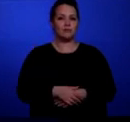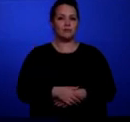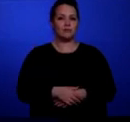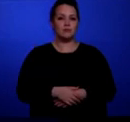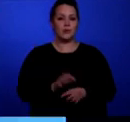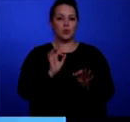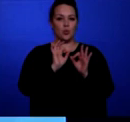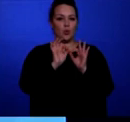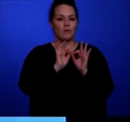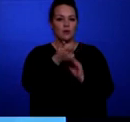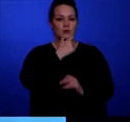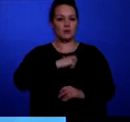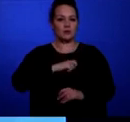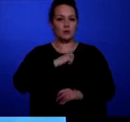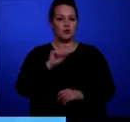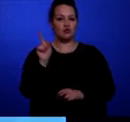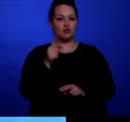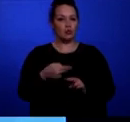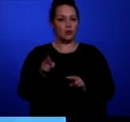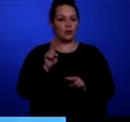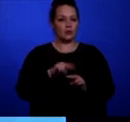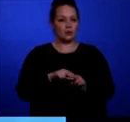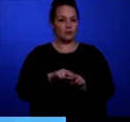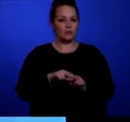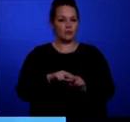Проверьте себя. Что это?